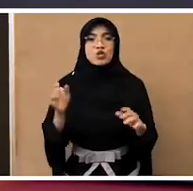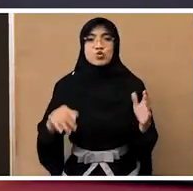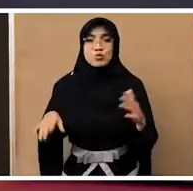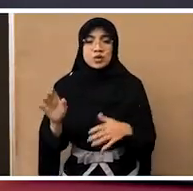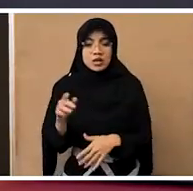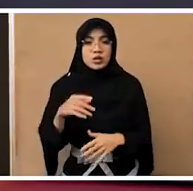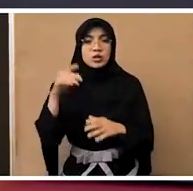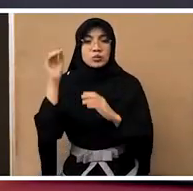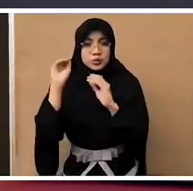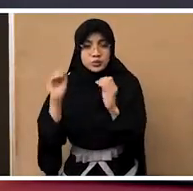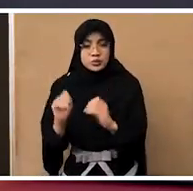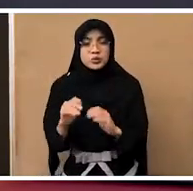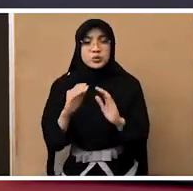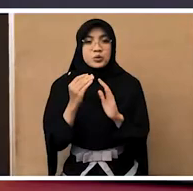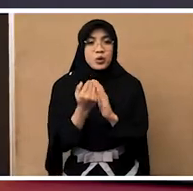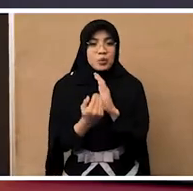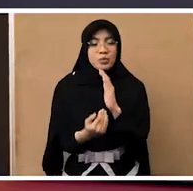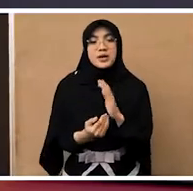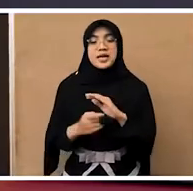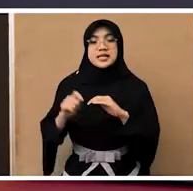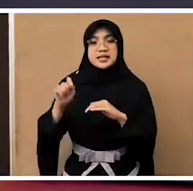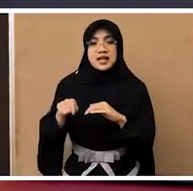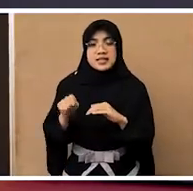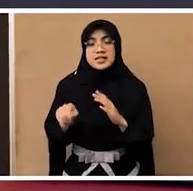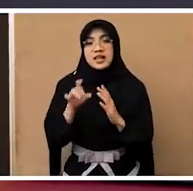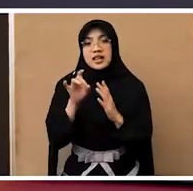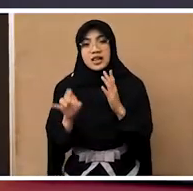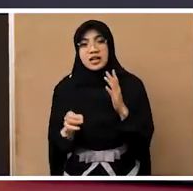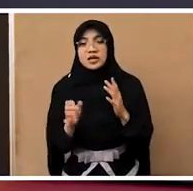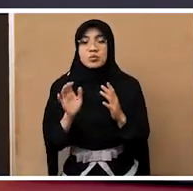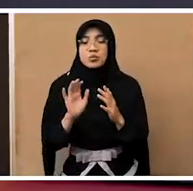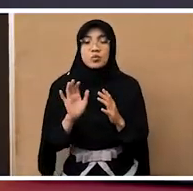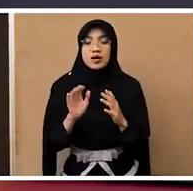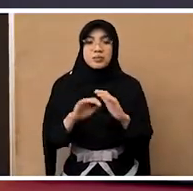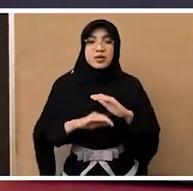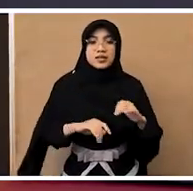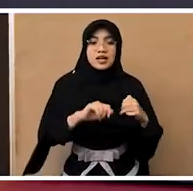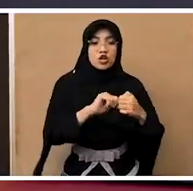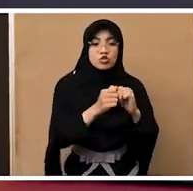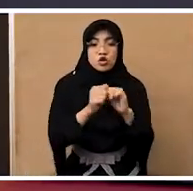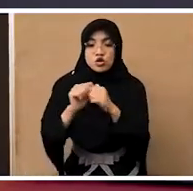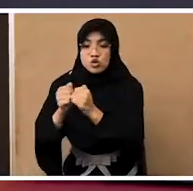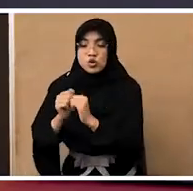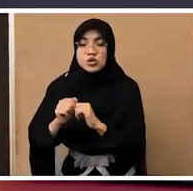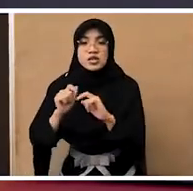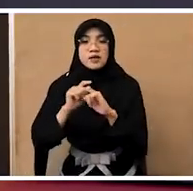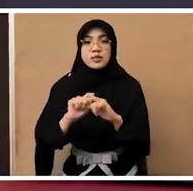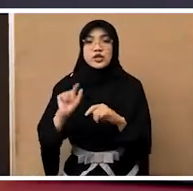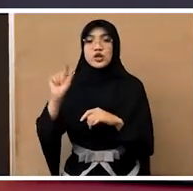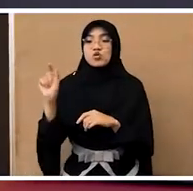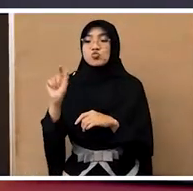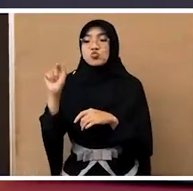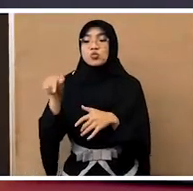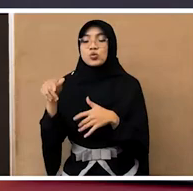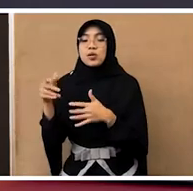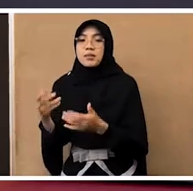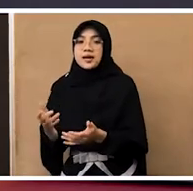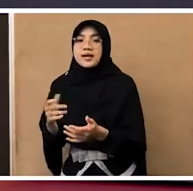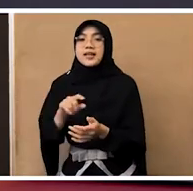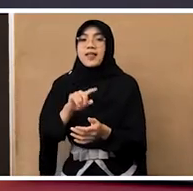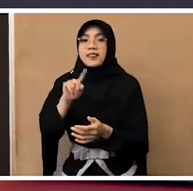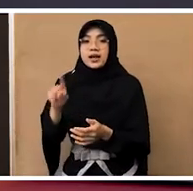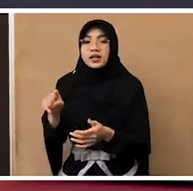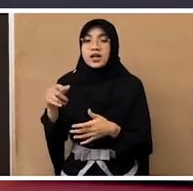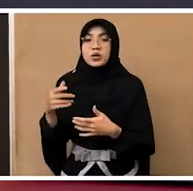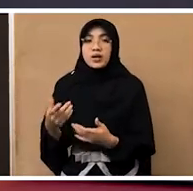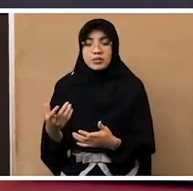jadi merumuskan norma termasuk norma sanksi itu kan dia tidak kasih biasanya adalah yang umum apa yang ditanyakan